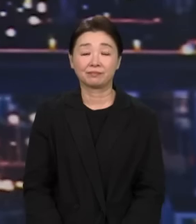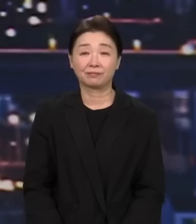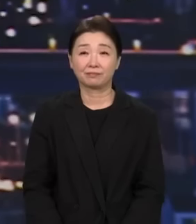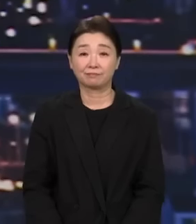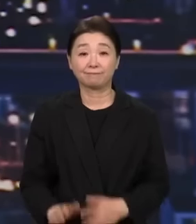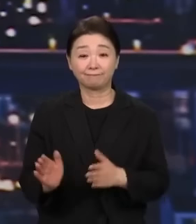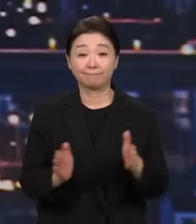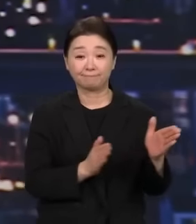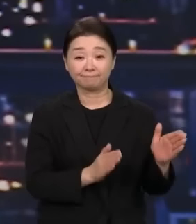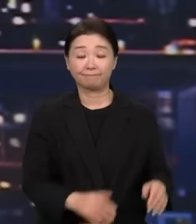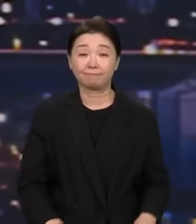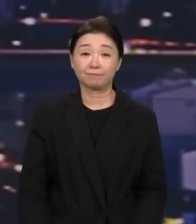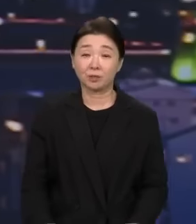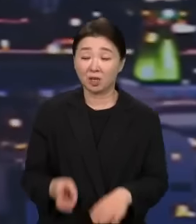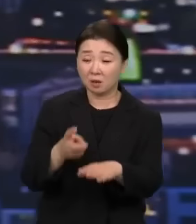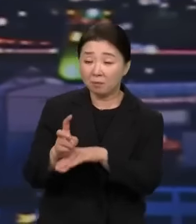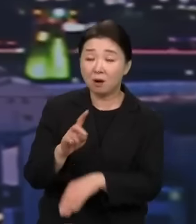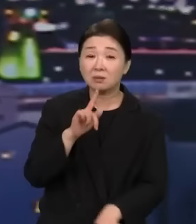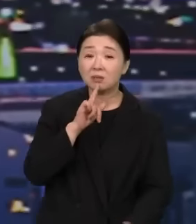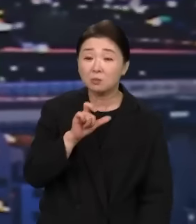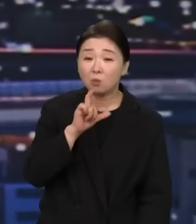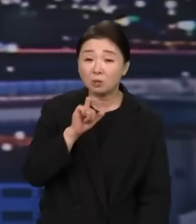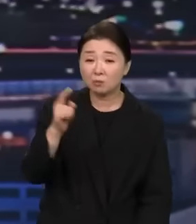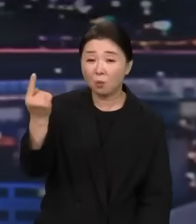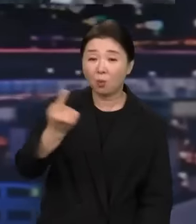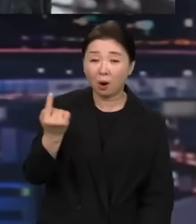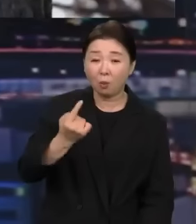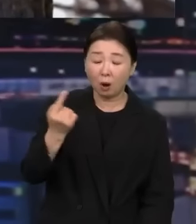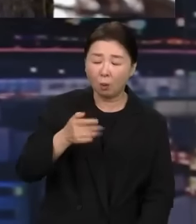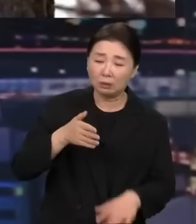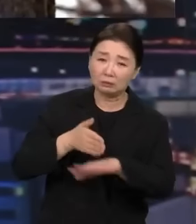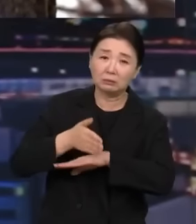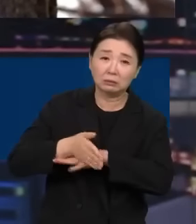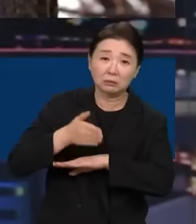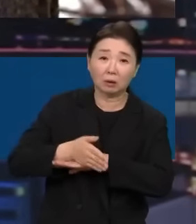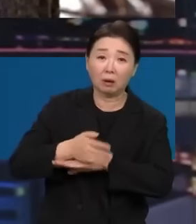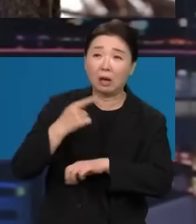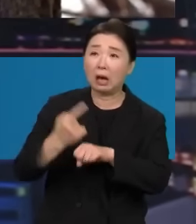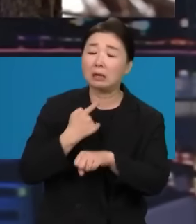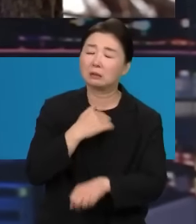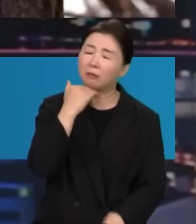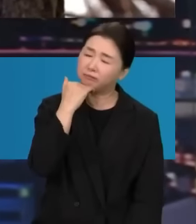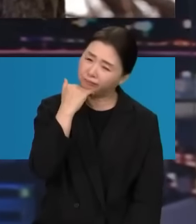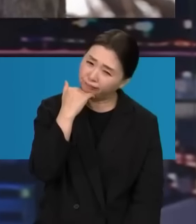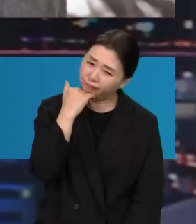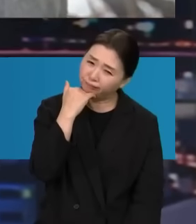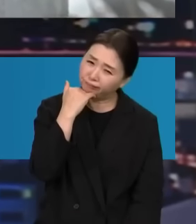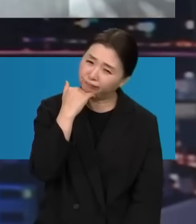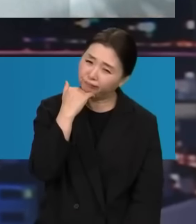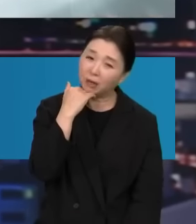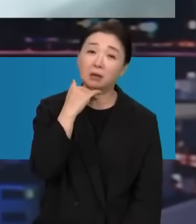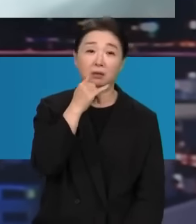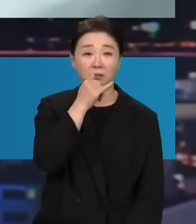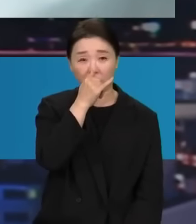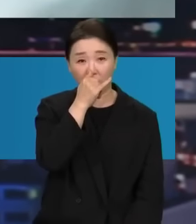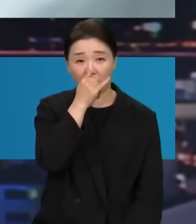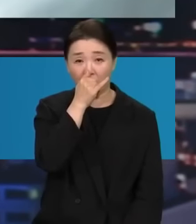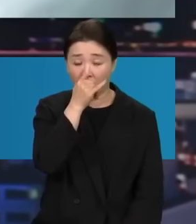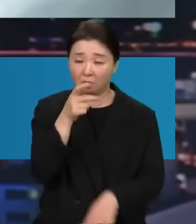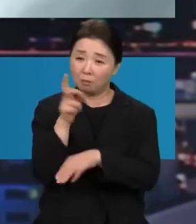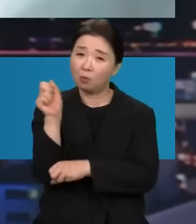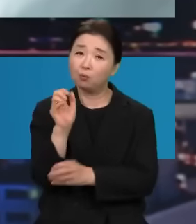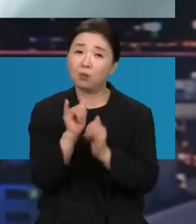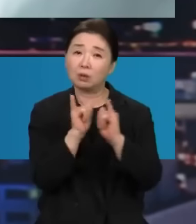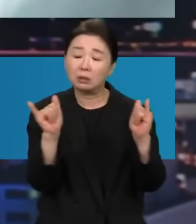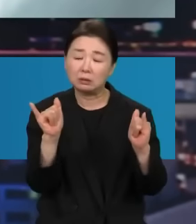네, 다음 소식입니다. 15분마다 오던 버스가 갈수록 늦어지고 어느 땐 1시간을 기다려야 하는 경우가 늘고 있습니다. 버스